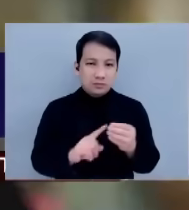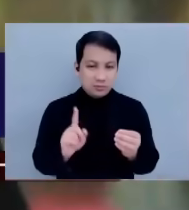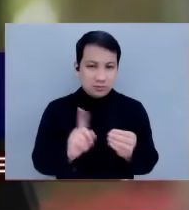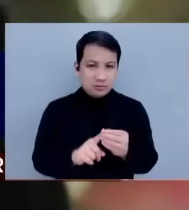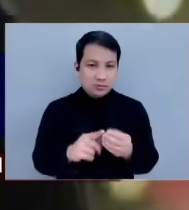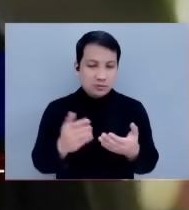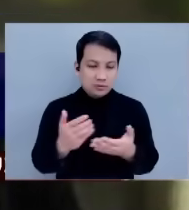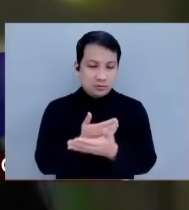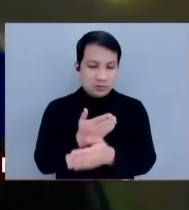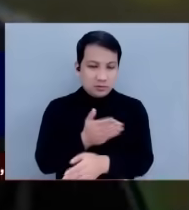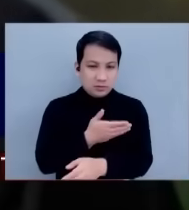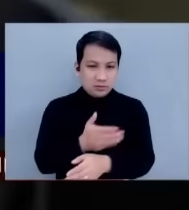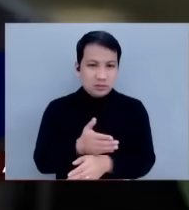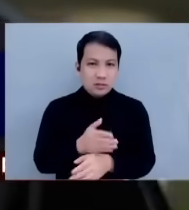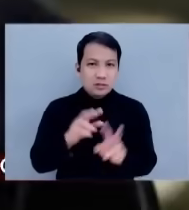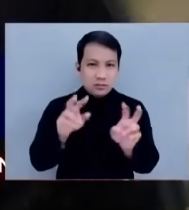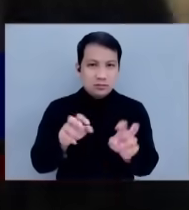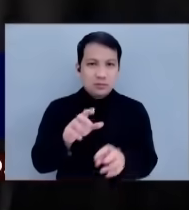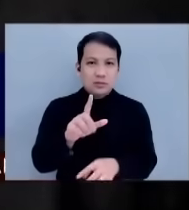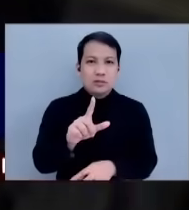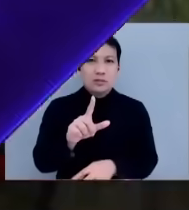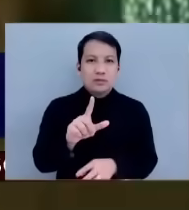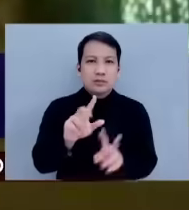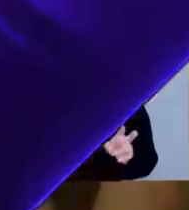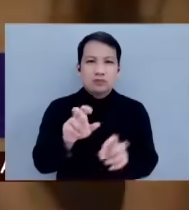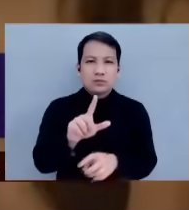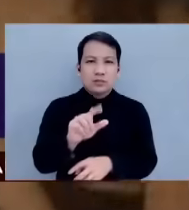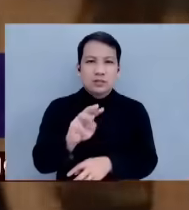na Liham ng SB19.